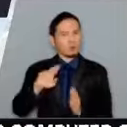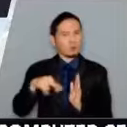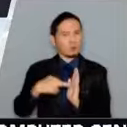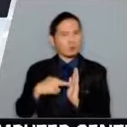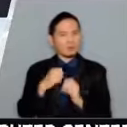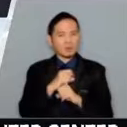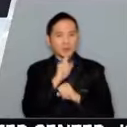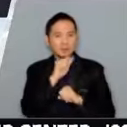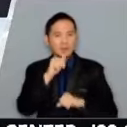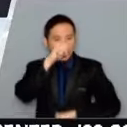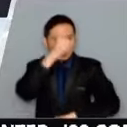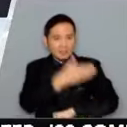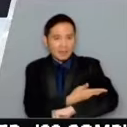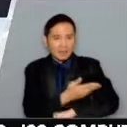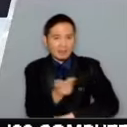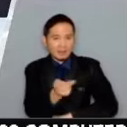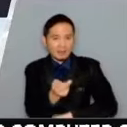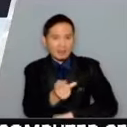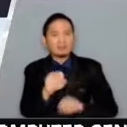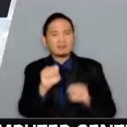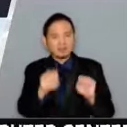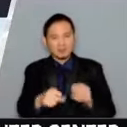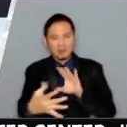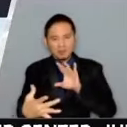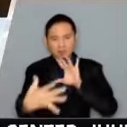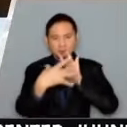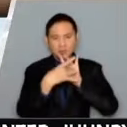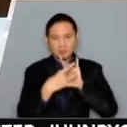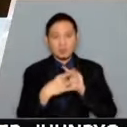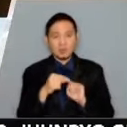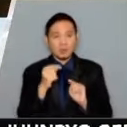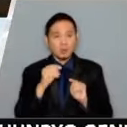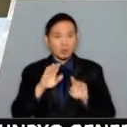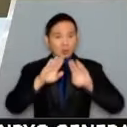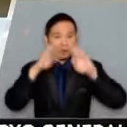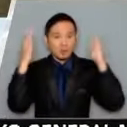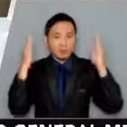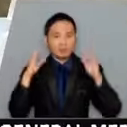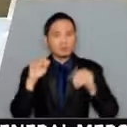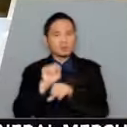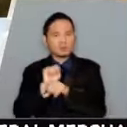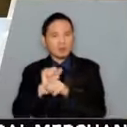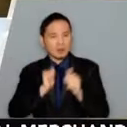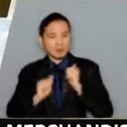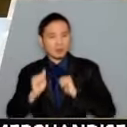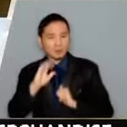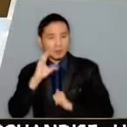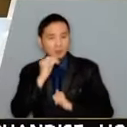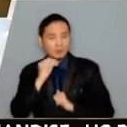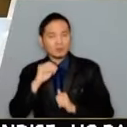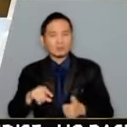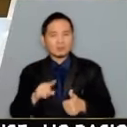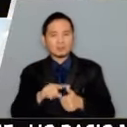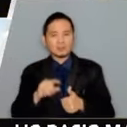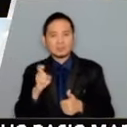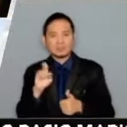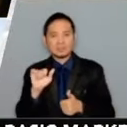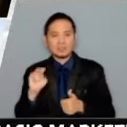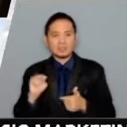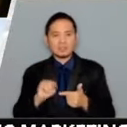anak. Open naman kaya si Marian na makatrabaho sina Zia at Sixto sa future projects?